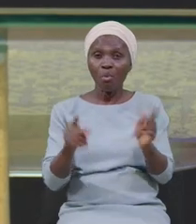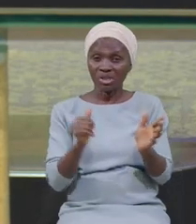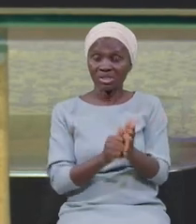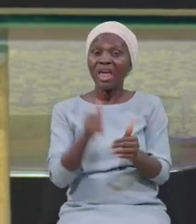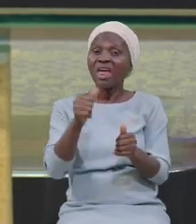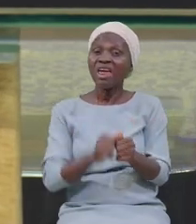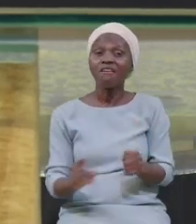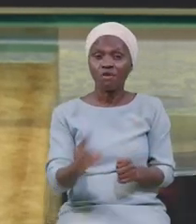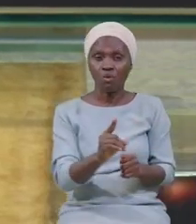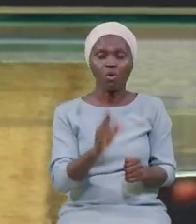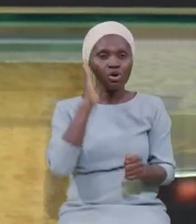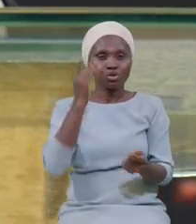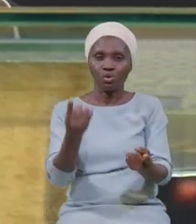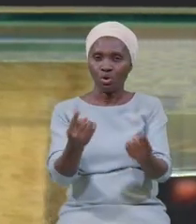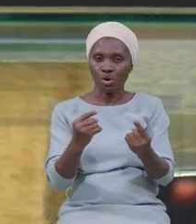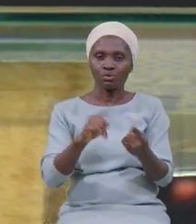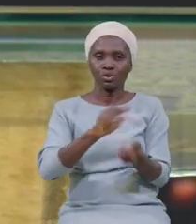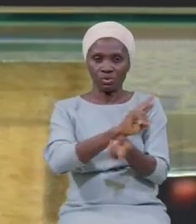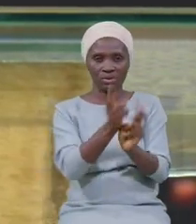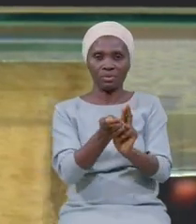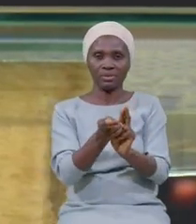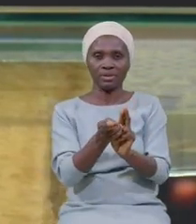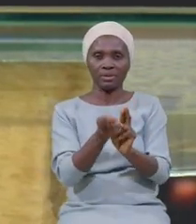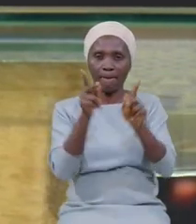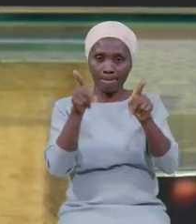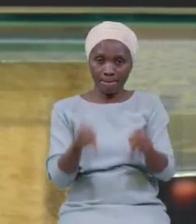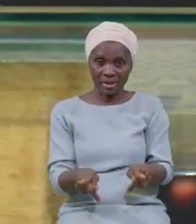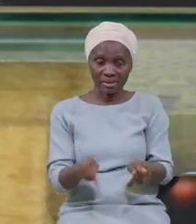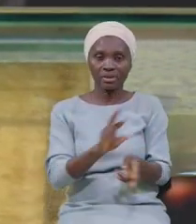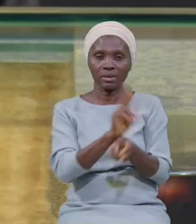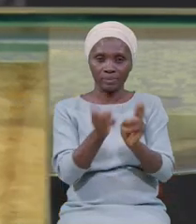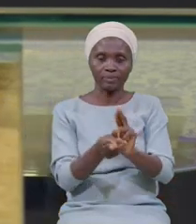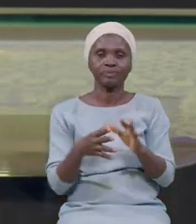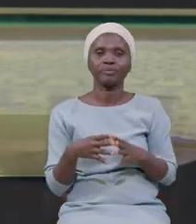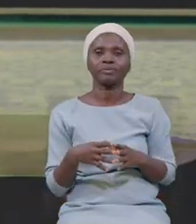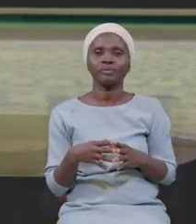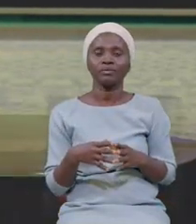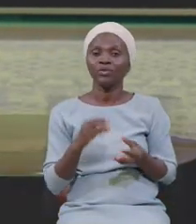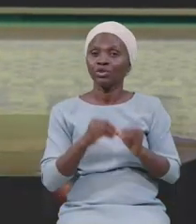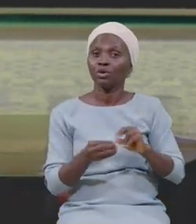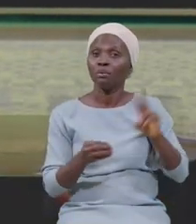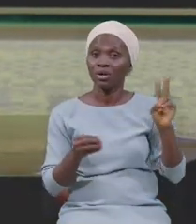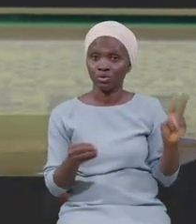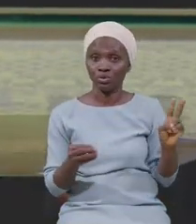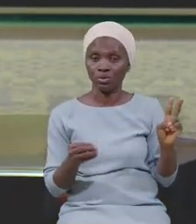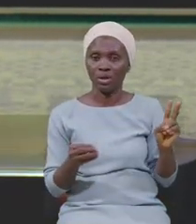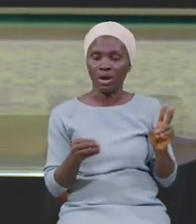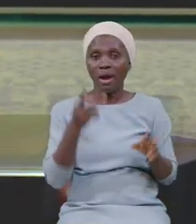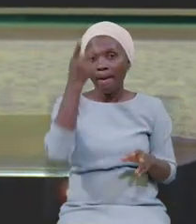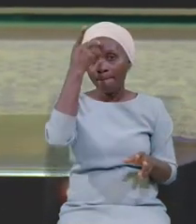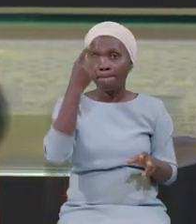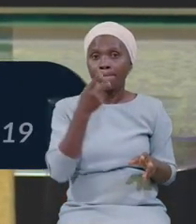la repentance. La repentance personnelle, numéro 2, la repentance des parents ou la